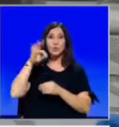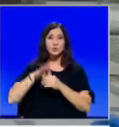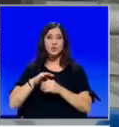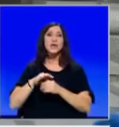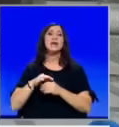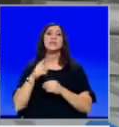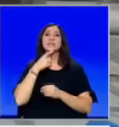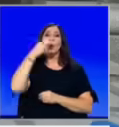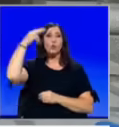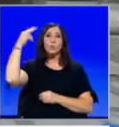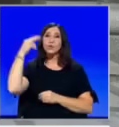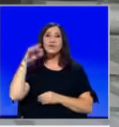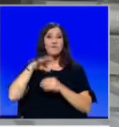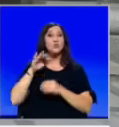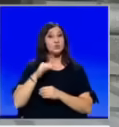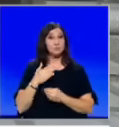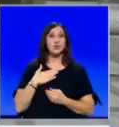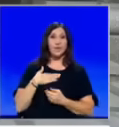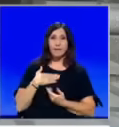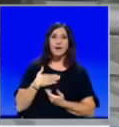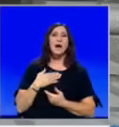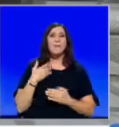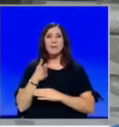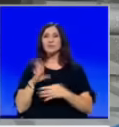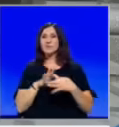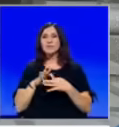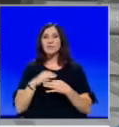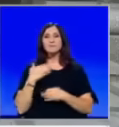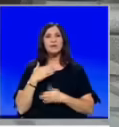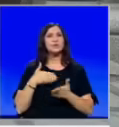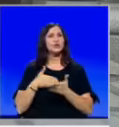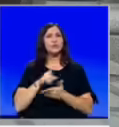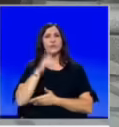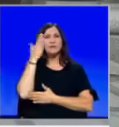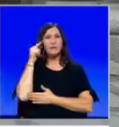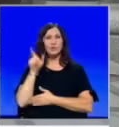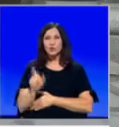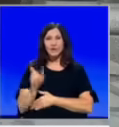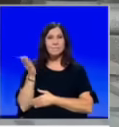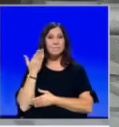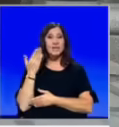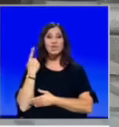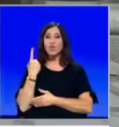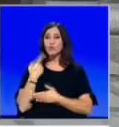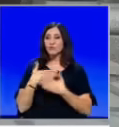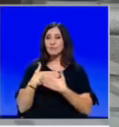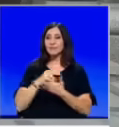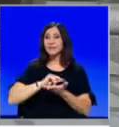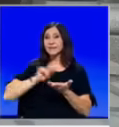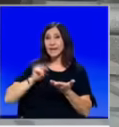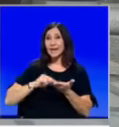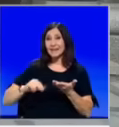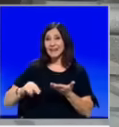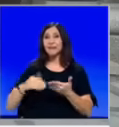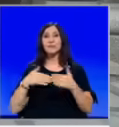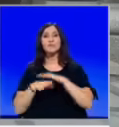корпоративни вот ще съществуват, пряко свързан с Пеевски, защото нека не забравяме, този човек беше един от най-близките секретари на